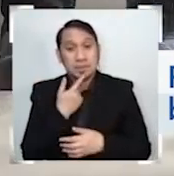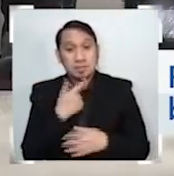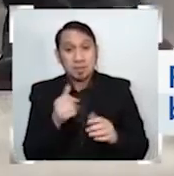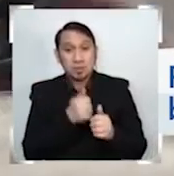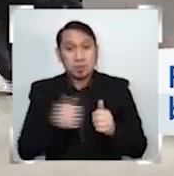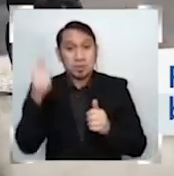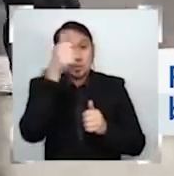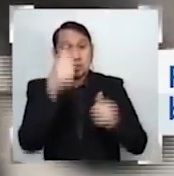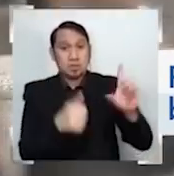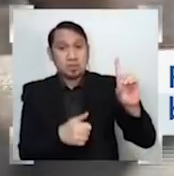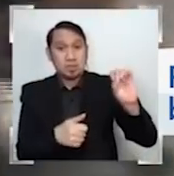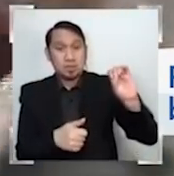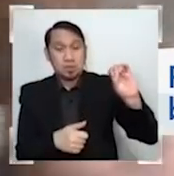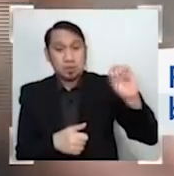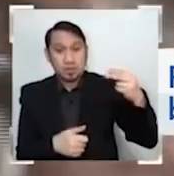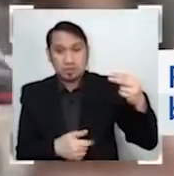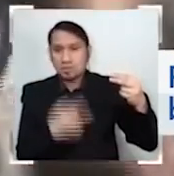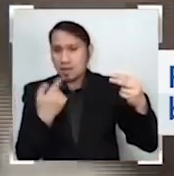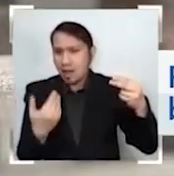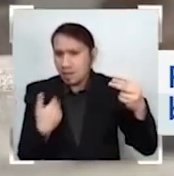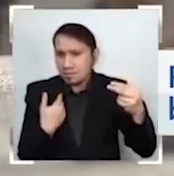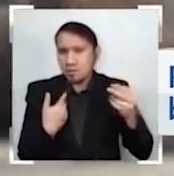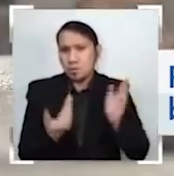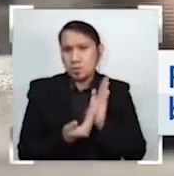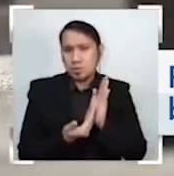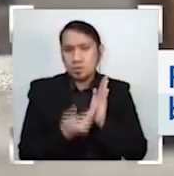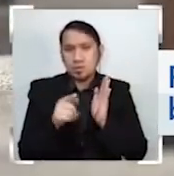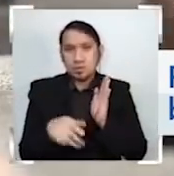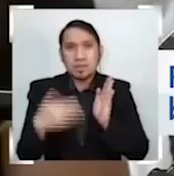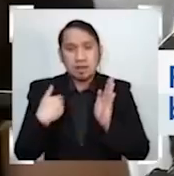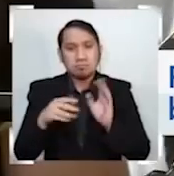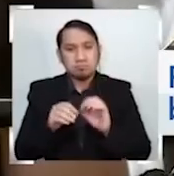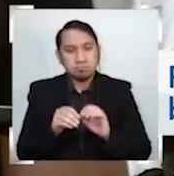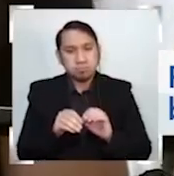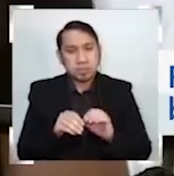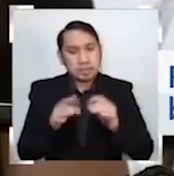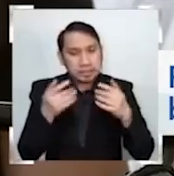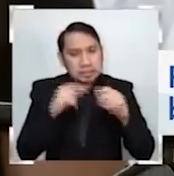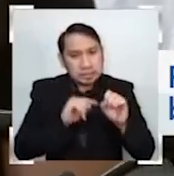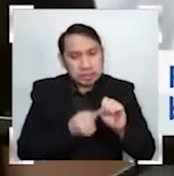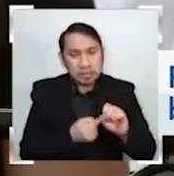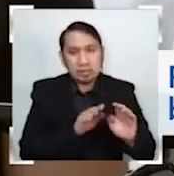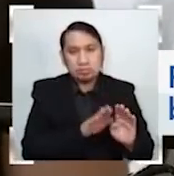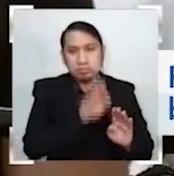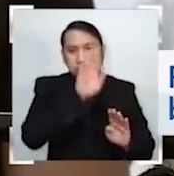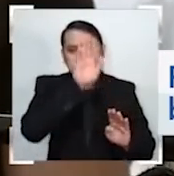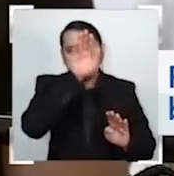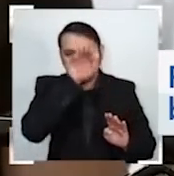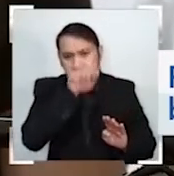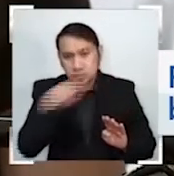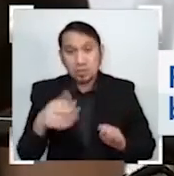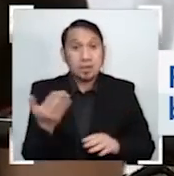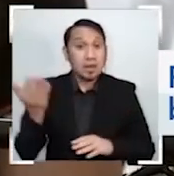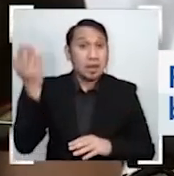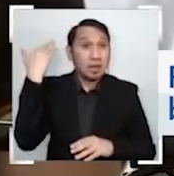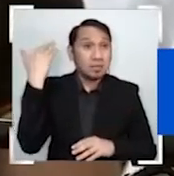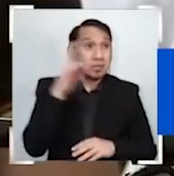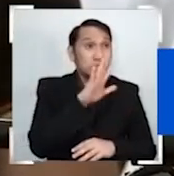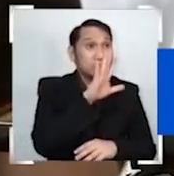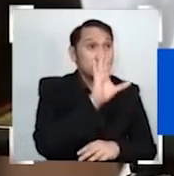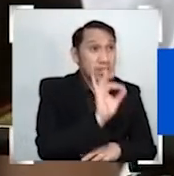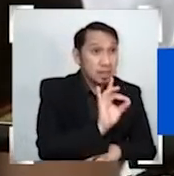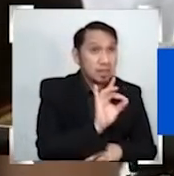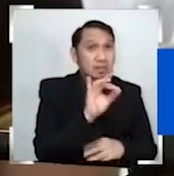III, may mga indikasyong nagpa-plateau na ang mga kaso. The other day was 28,000. Yesterday was